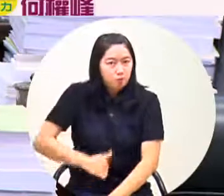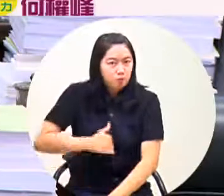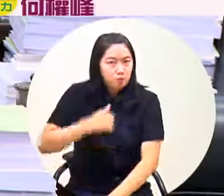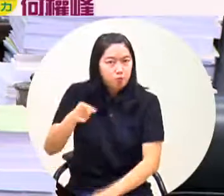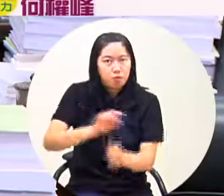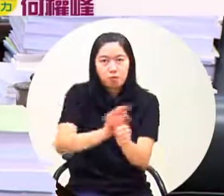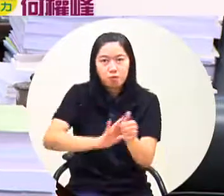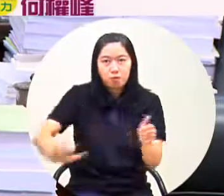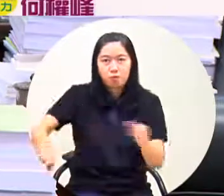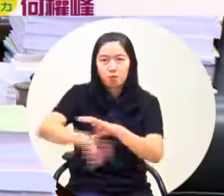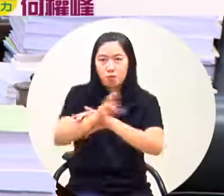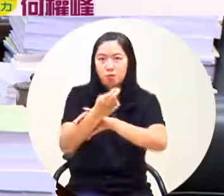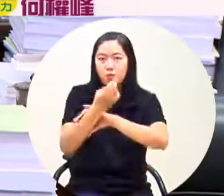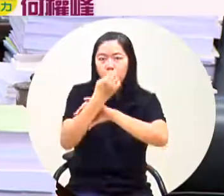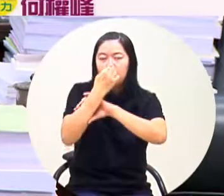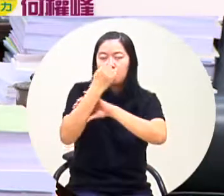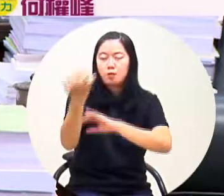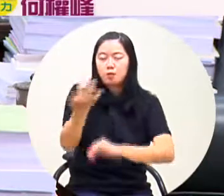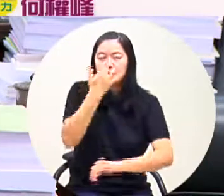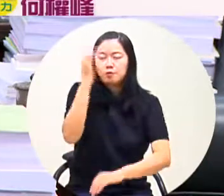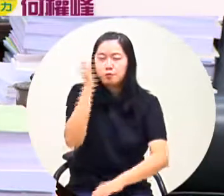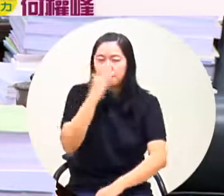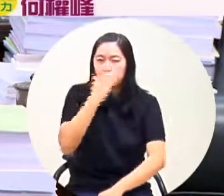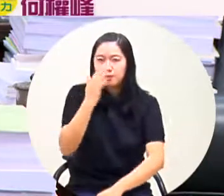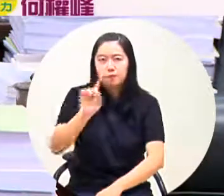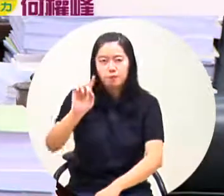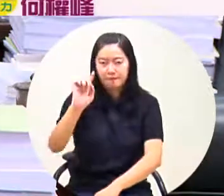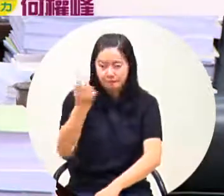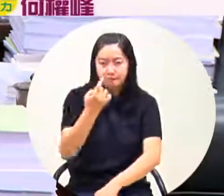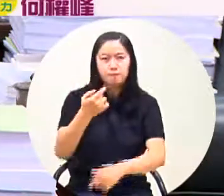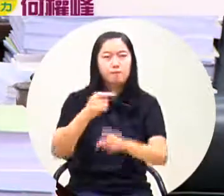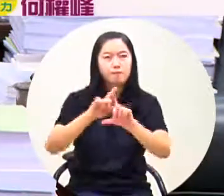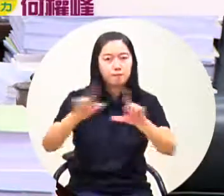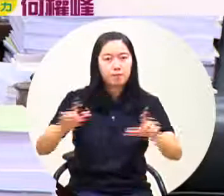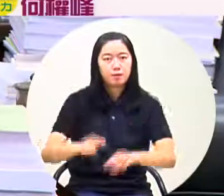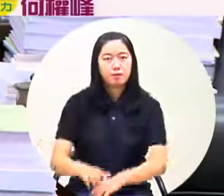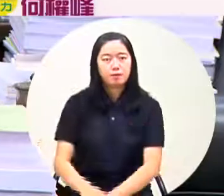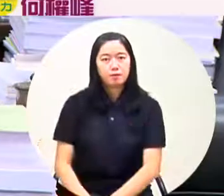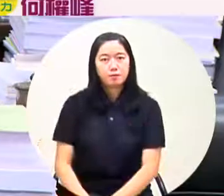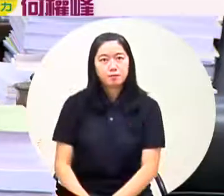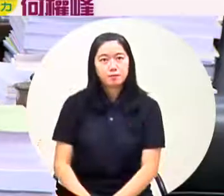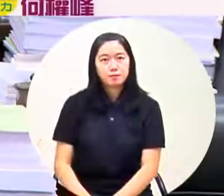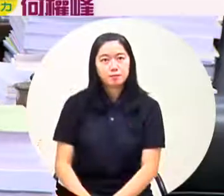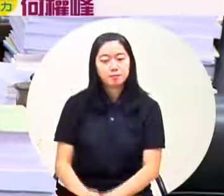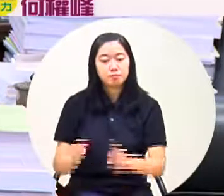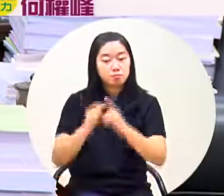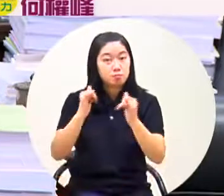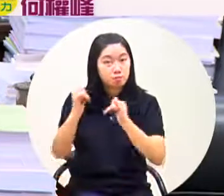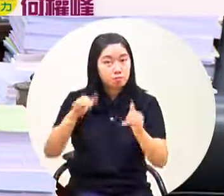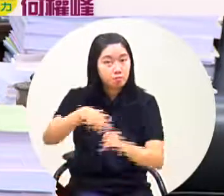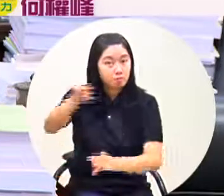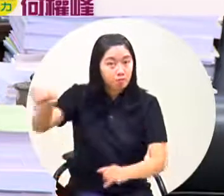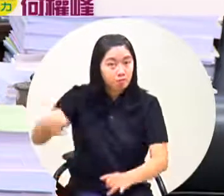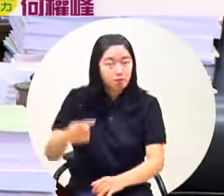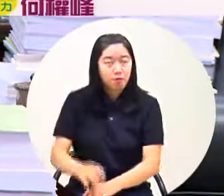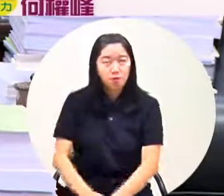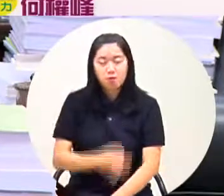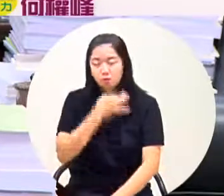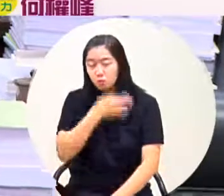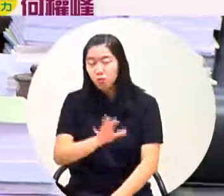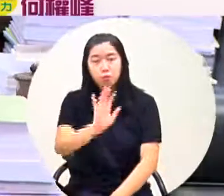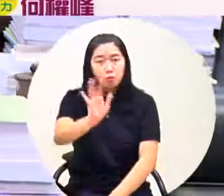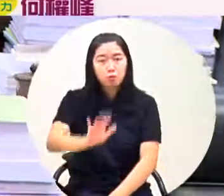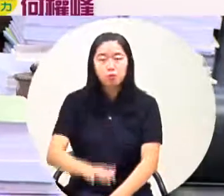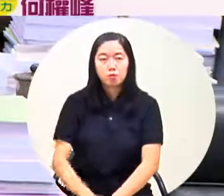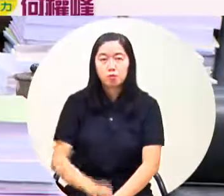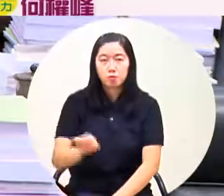雄市空气污染很大的一个部分的主要的原因。那其实很多的民众他不是不愿意，尤其是我刚刚提到